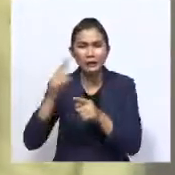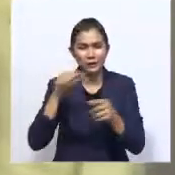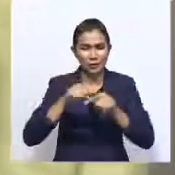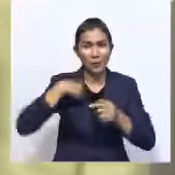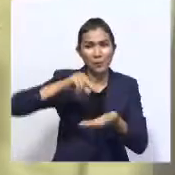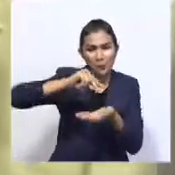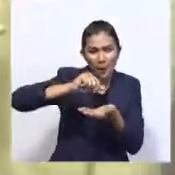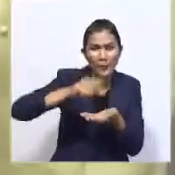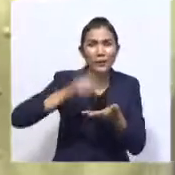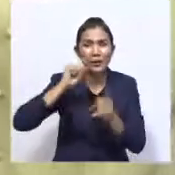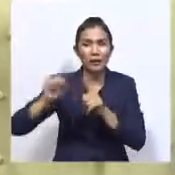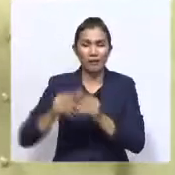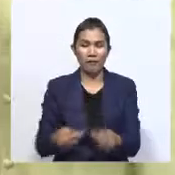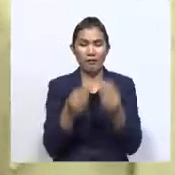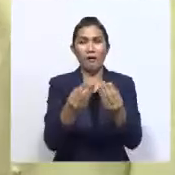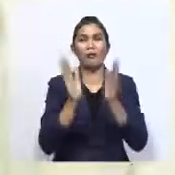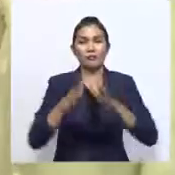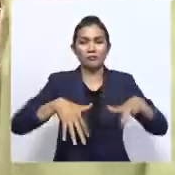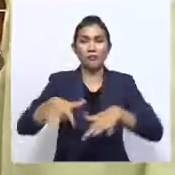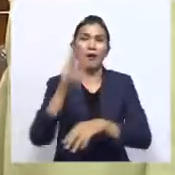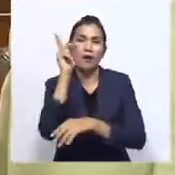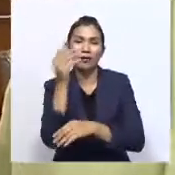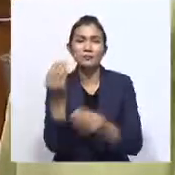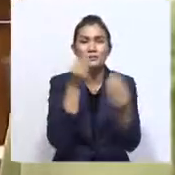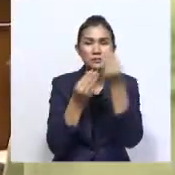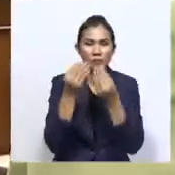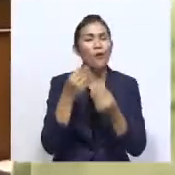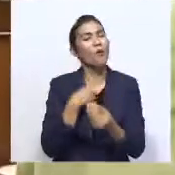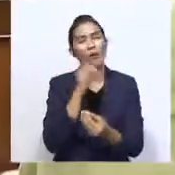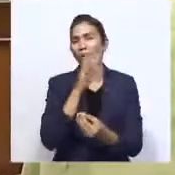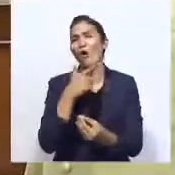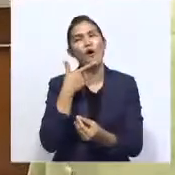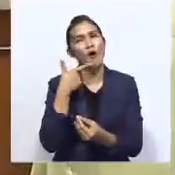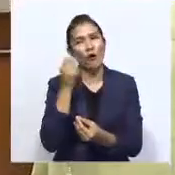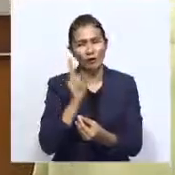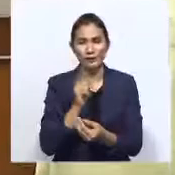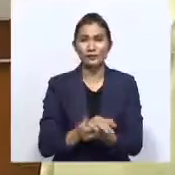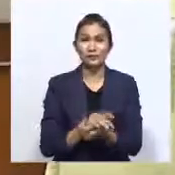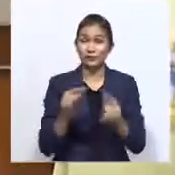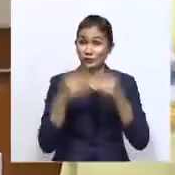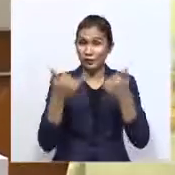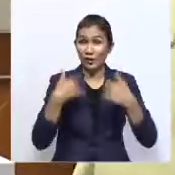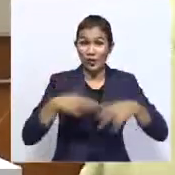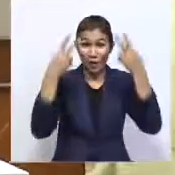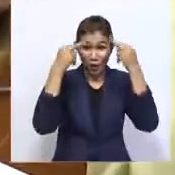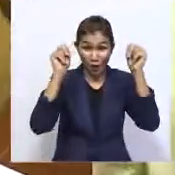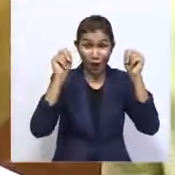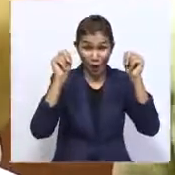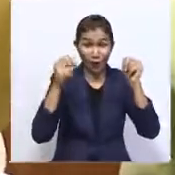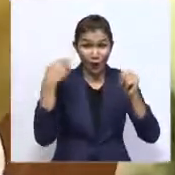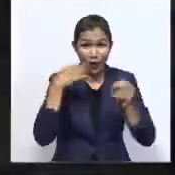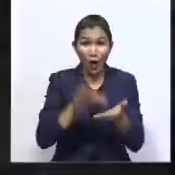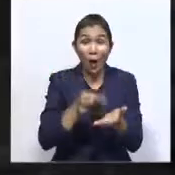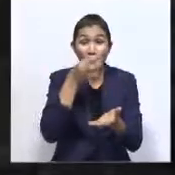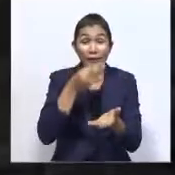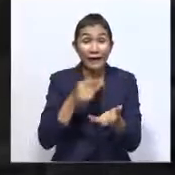สต้มยำนะครับก่อนที่จะแจกจ่ายให้กับพี่น้องสื่อมวลชนได้ลองชิมบอกเลยครับอร่อยครับนายกรัฐมนตรียังได้ชิมแครกเกอร์แมงกะพรุนนะ